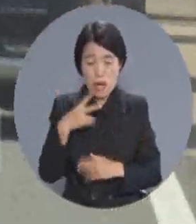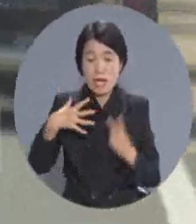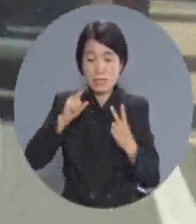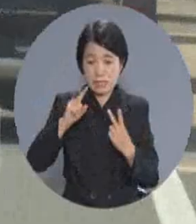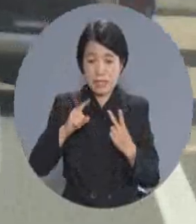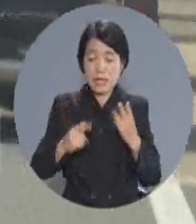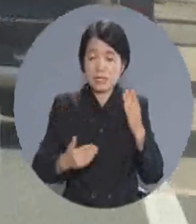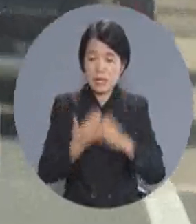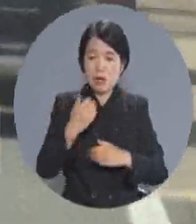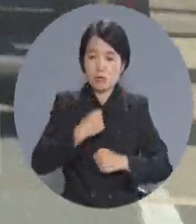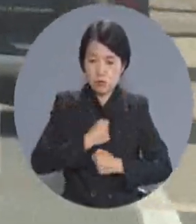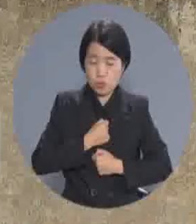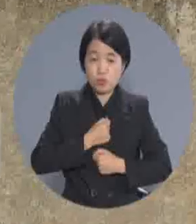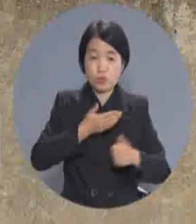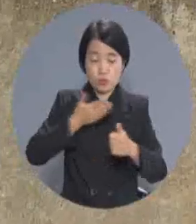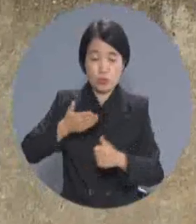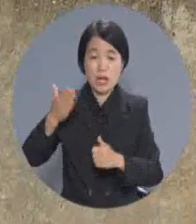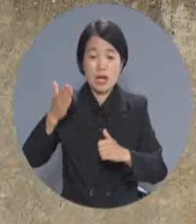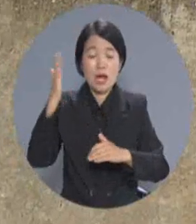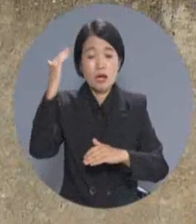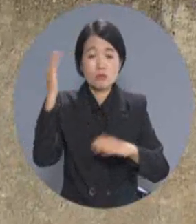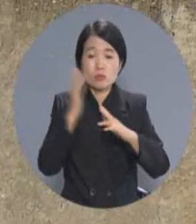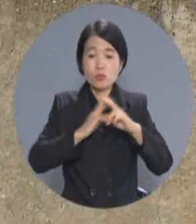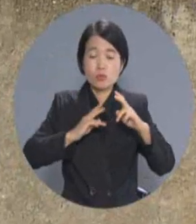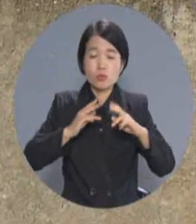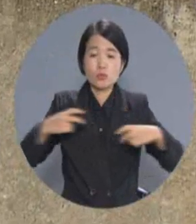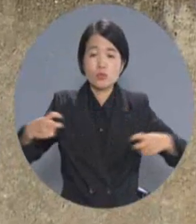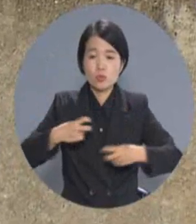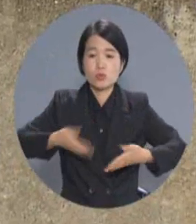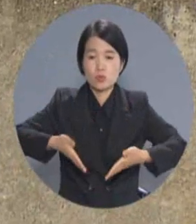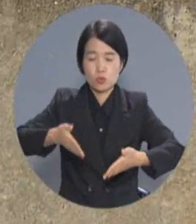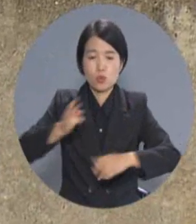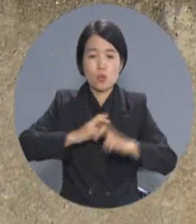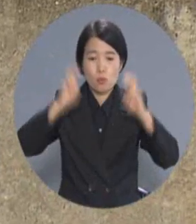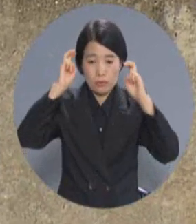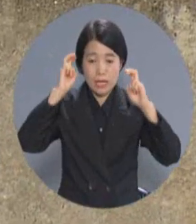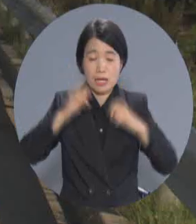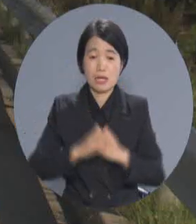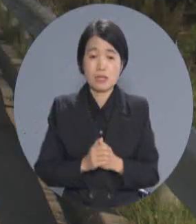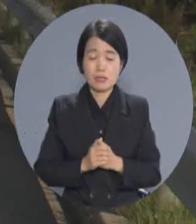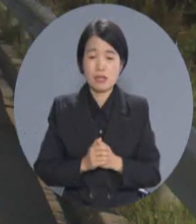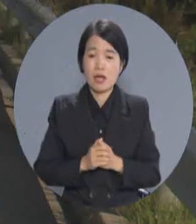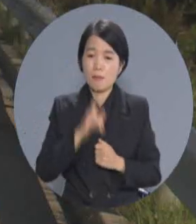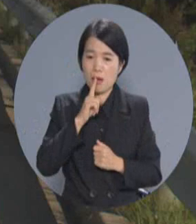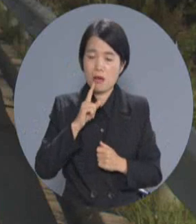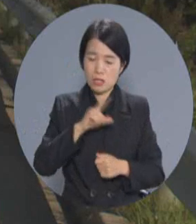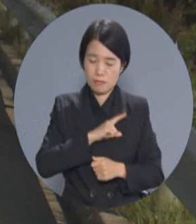사고 유의 등을 당부하고 있는 한국도로공사. 한국도로공사 역시 그에